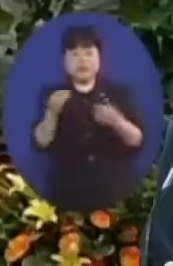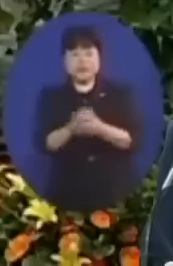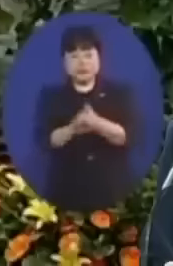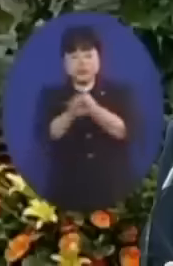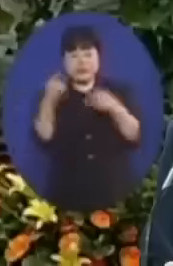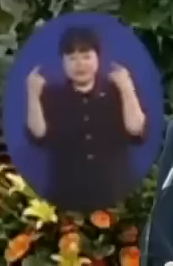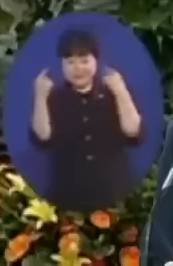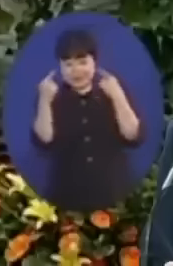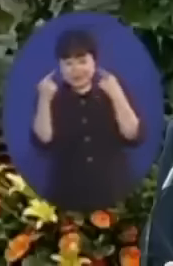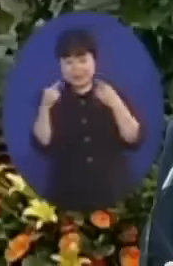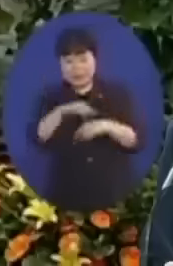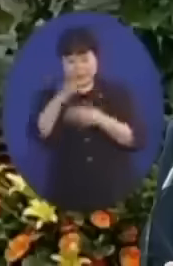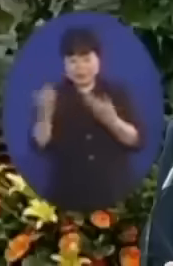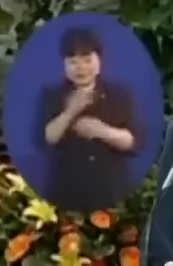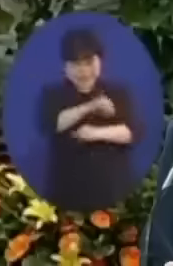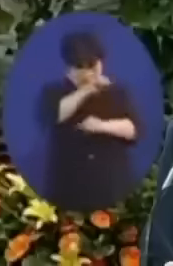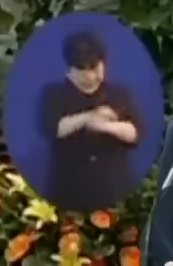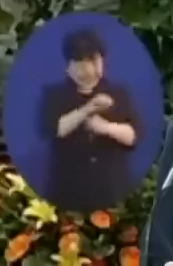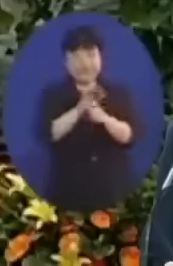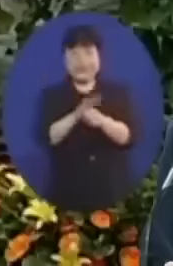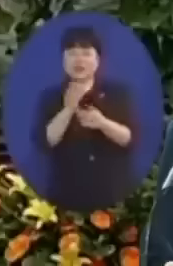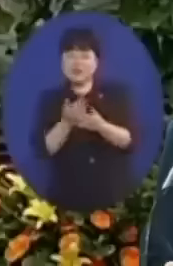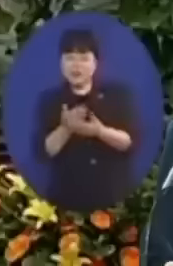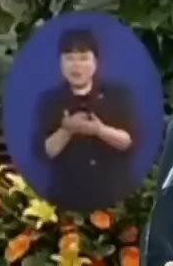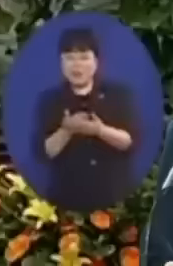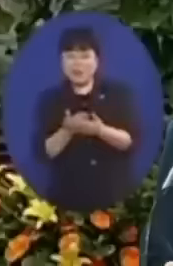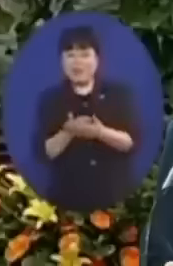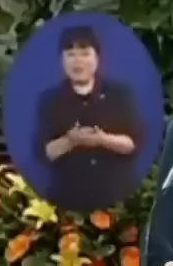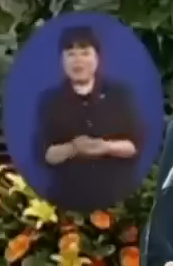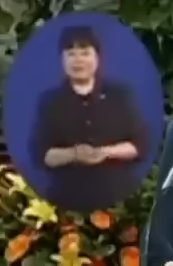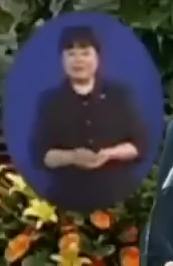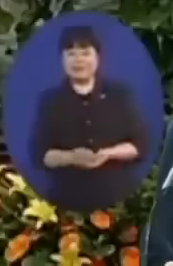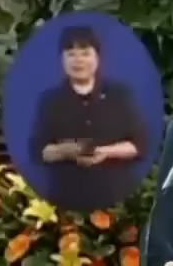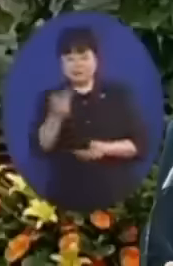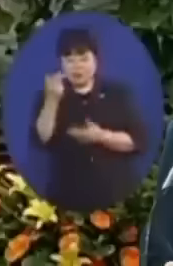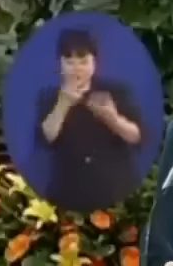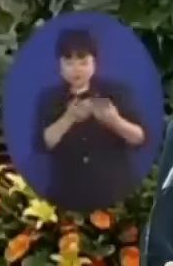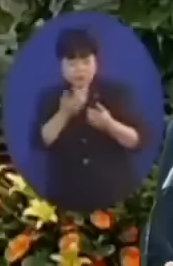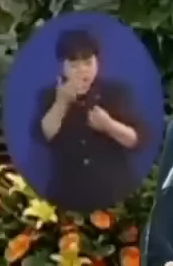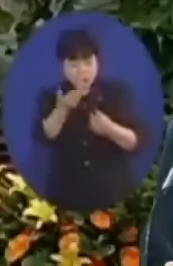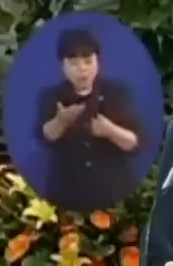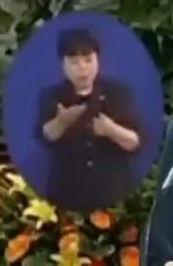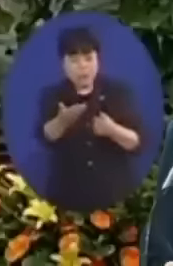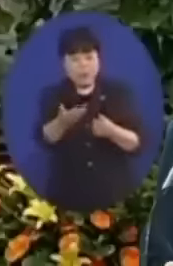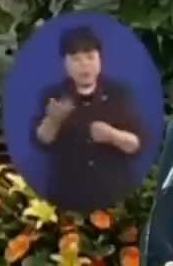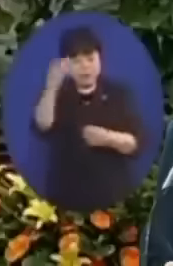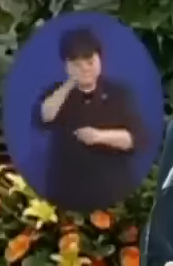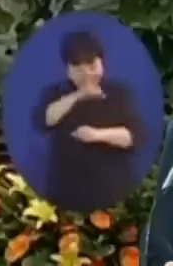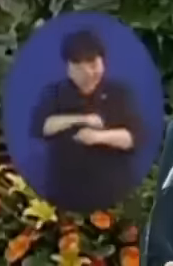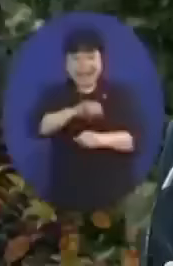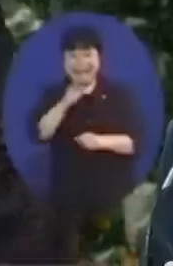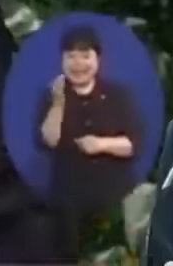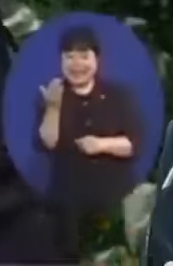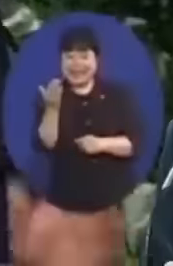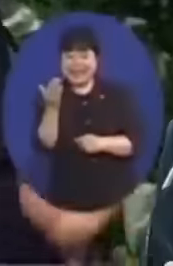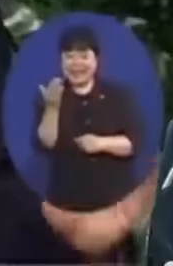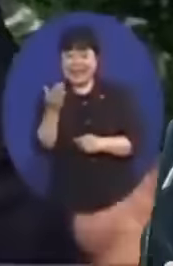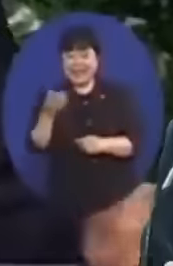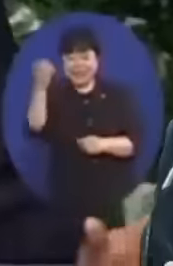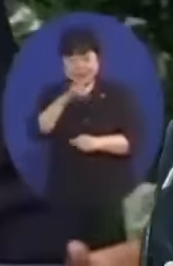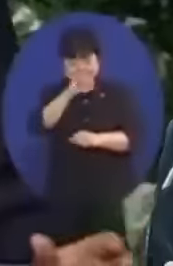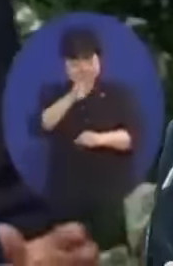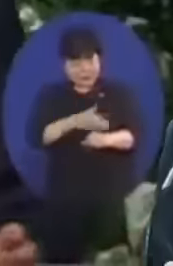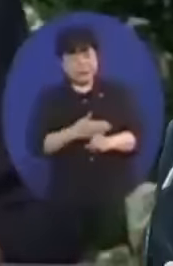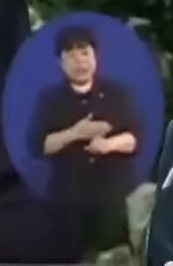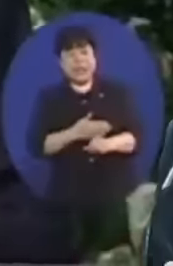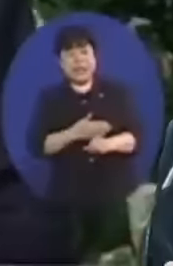통해서 들으시고 범사에 잘되게 하시고 건강을 주신다는 것입니다. 영혼이 잘되면, 영혼이